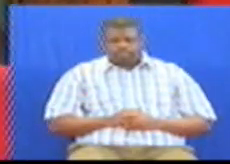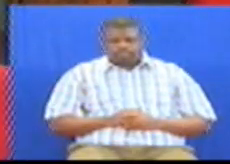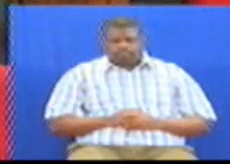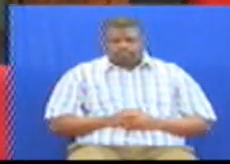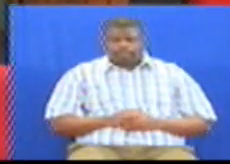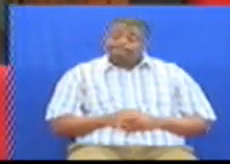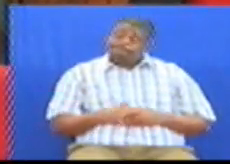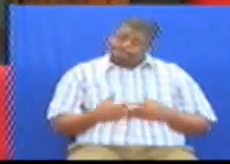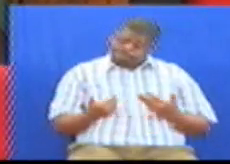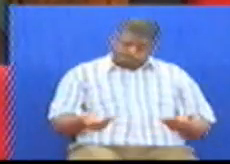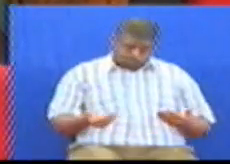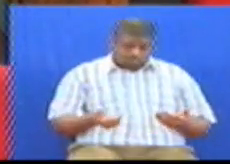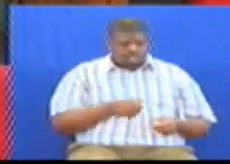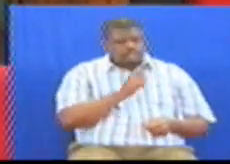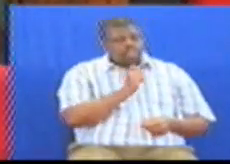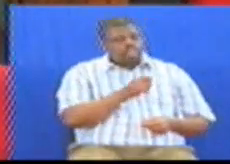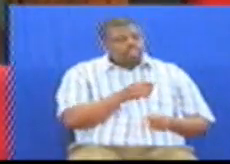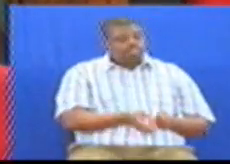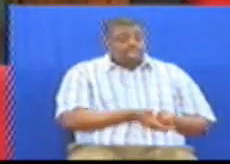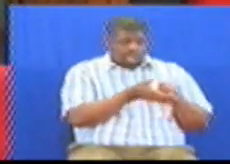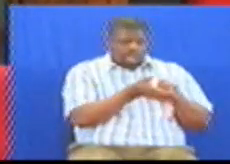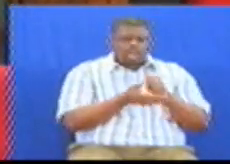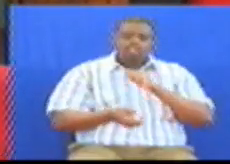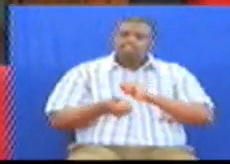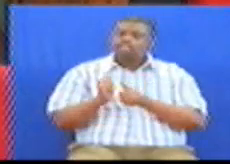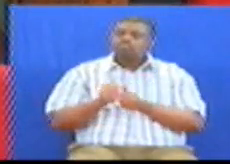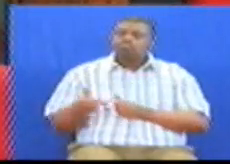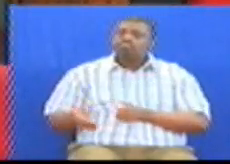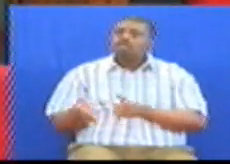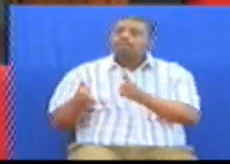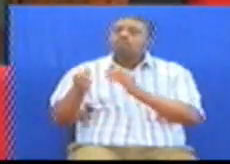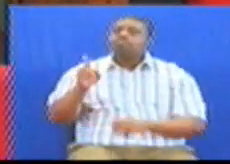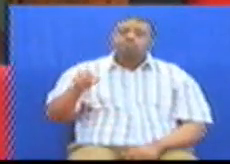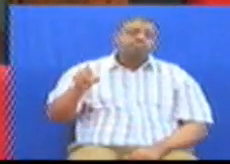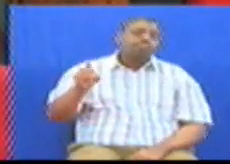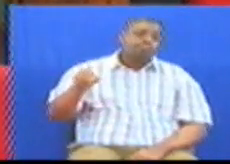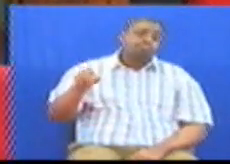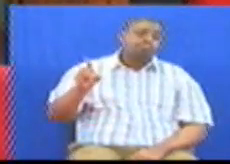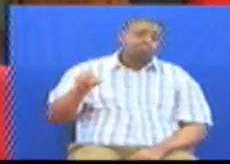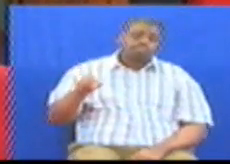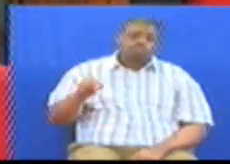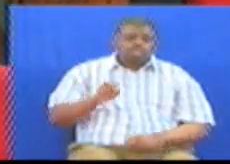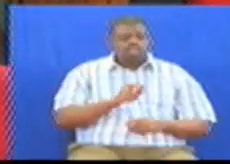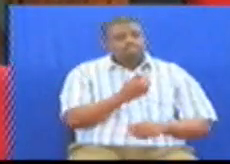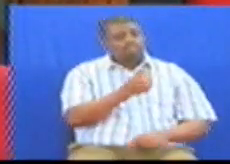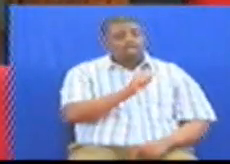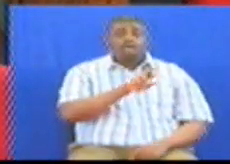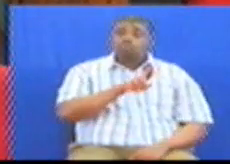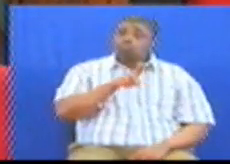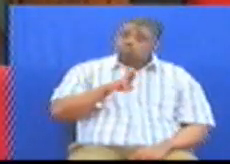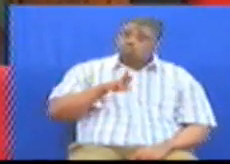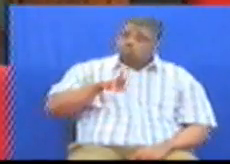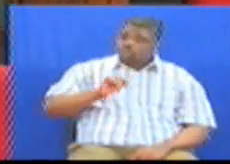liko tatizo la barabara hasa zinazosimamiwa na TARURA. Pamoja na kwamba sasa katika jimbo langu la